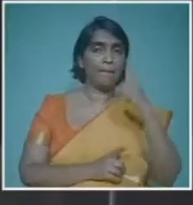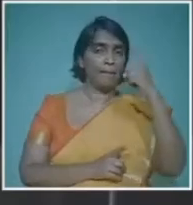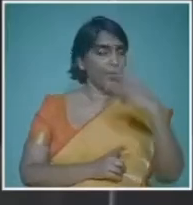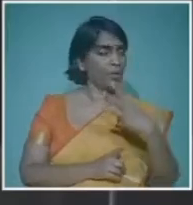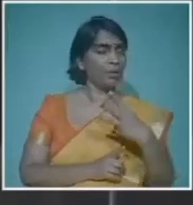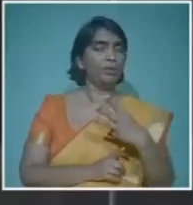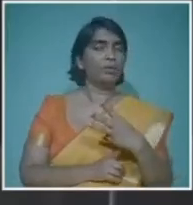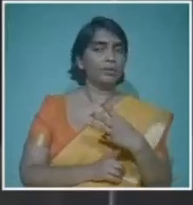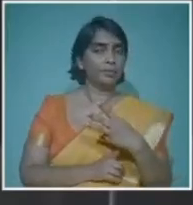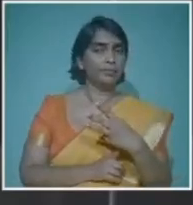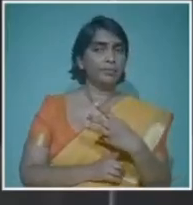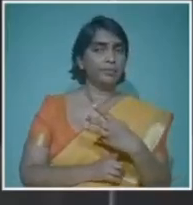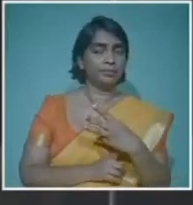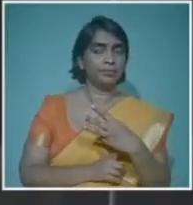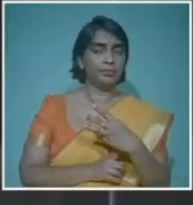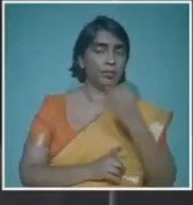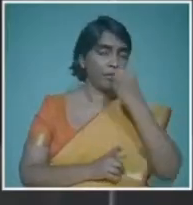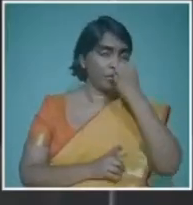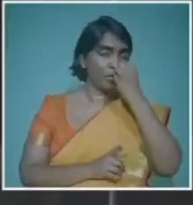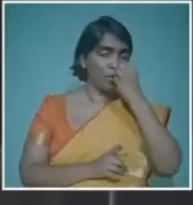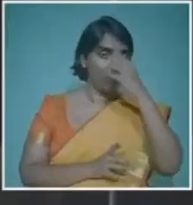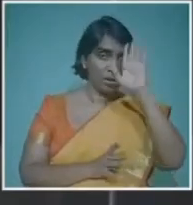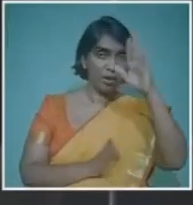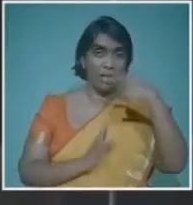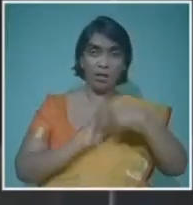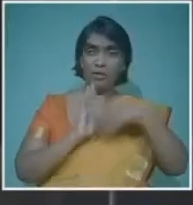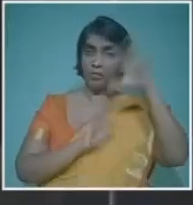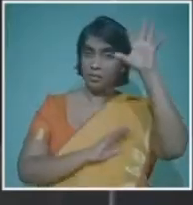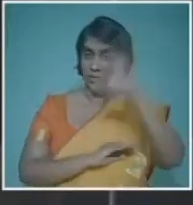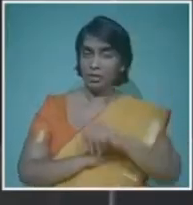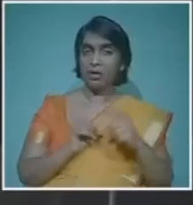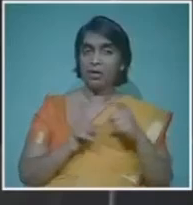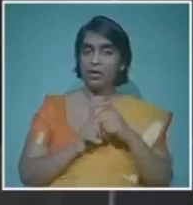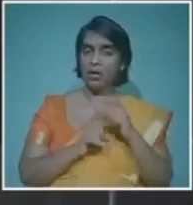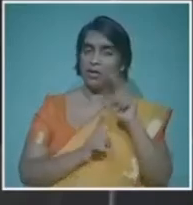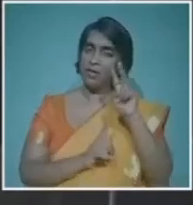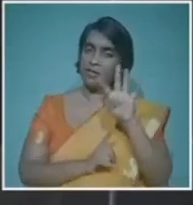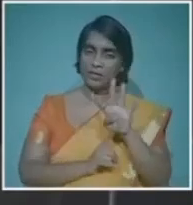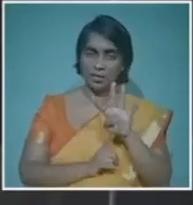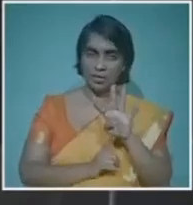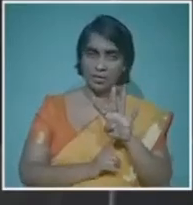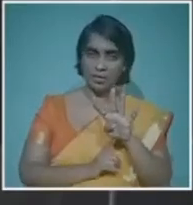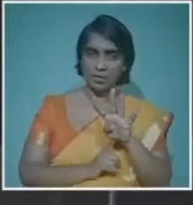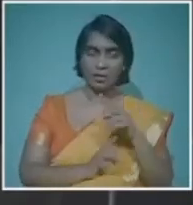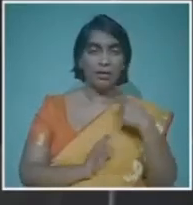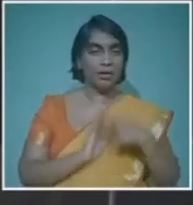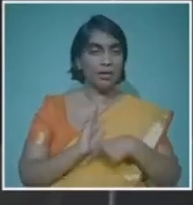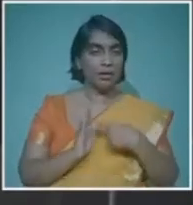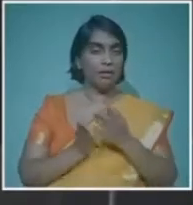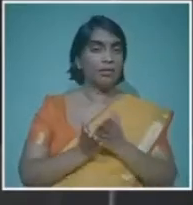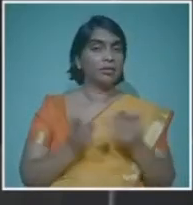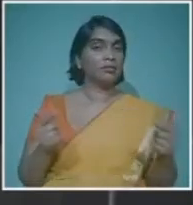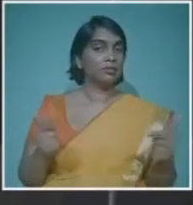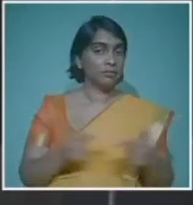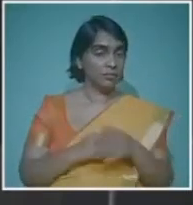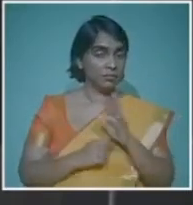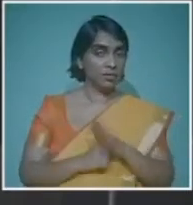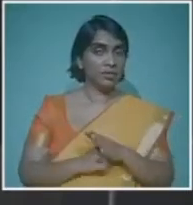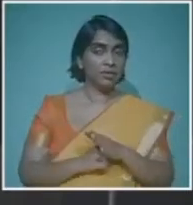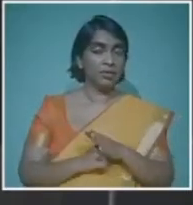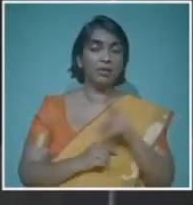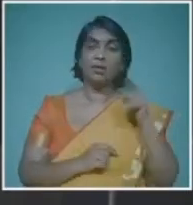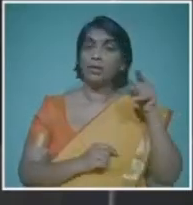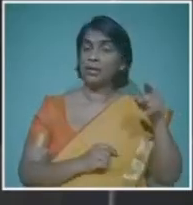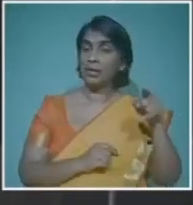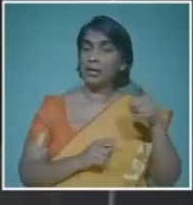3 in 1 Hongkong වල ඉඳලා ලංකාවට ගේන්න යන්නේ ඩොලර් 24යි ලංකාවේ වරාය ඉඳලා